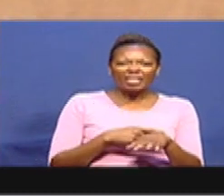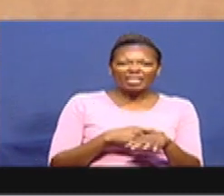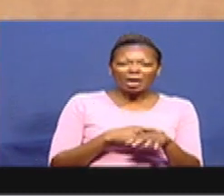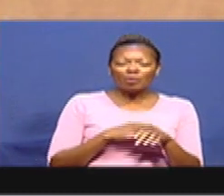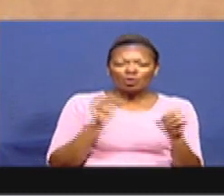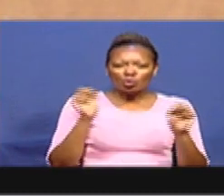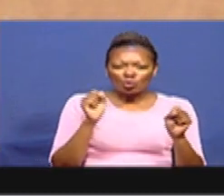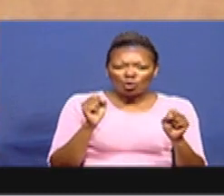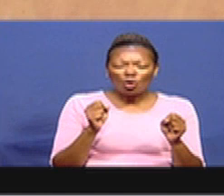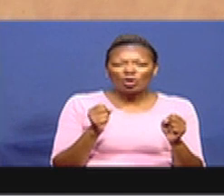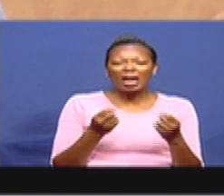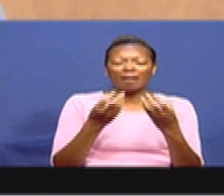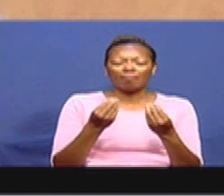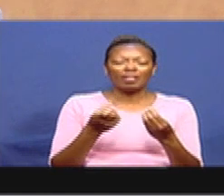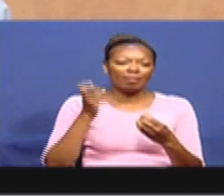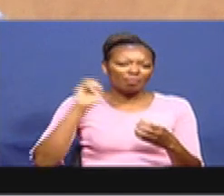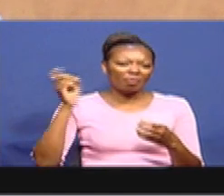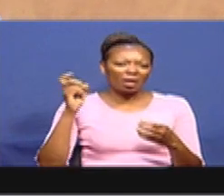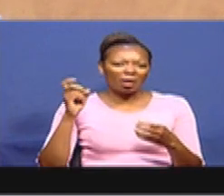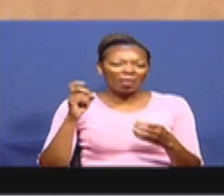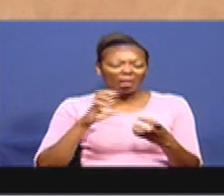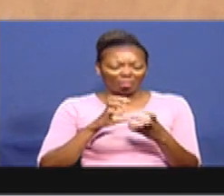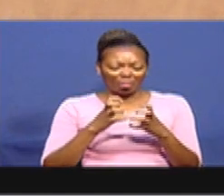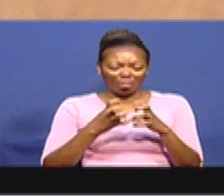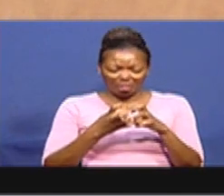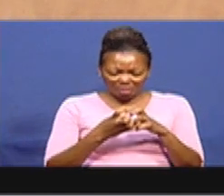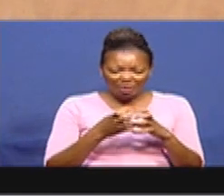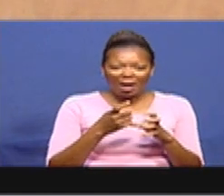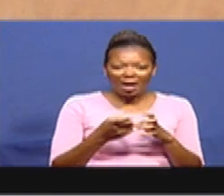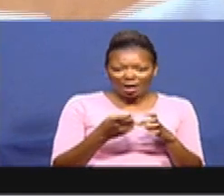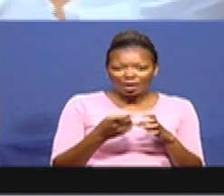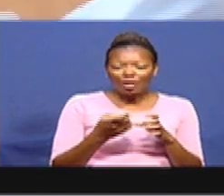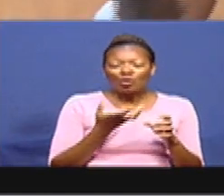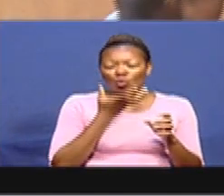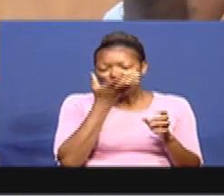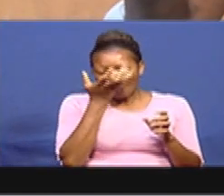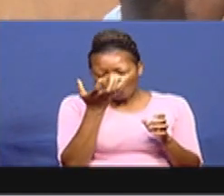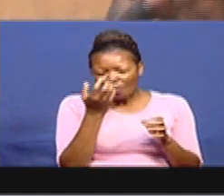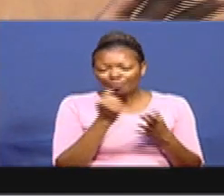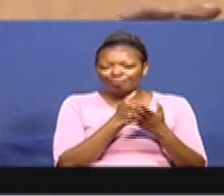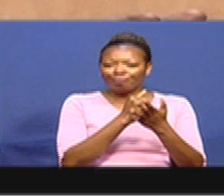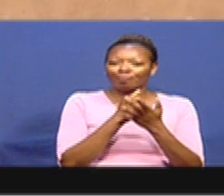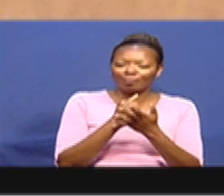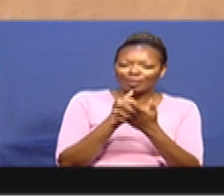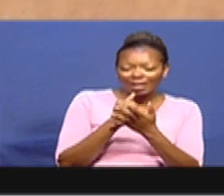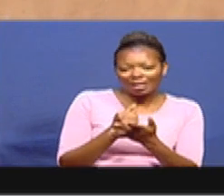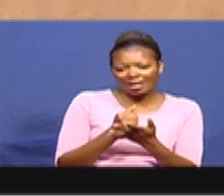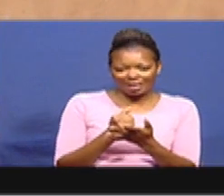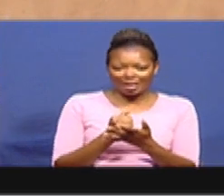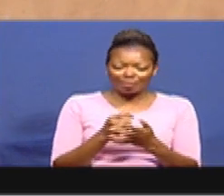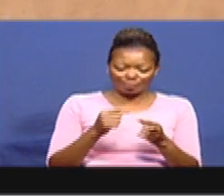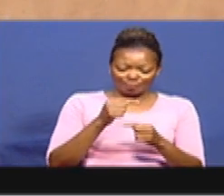imesaribika. Hiyo ni humidity ya kuweka ikue constant. Kwa sababu hata pale kwa mayai uliona, kuna kitu kwa hapo kama